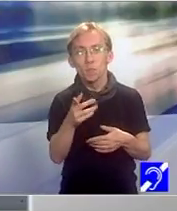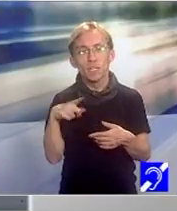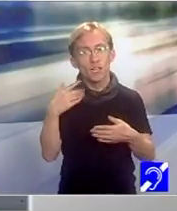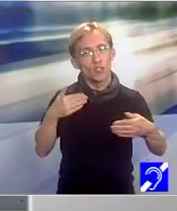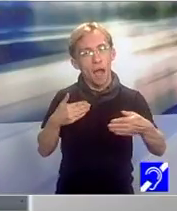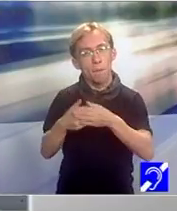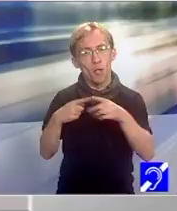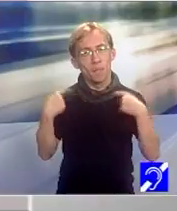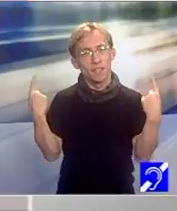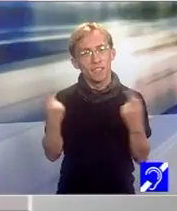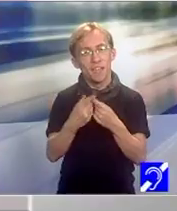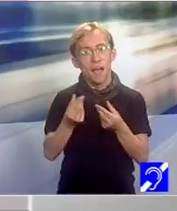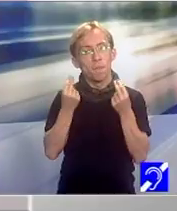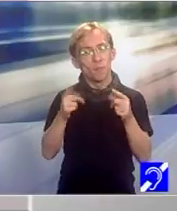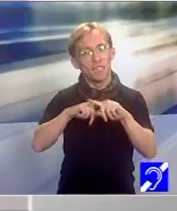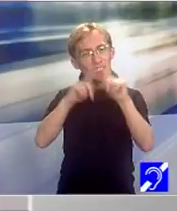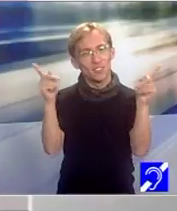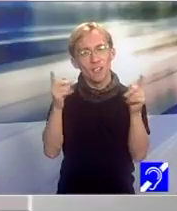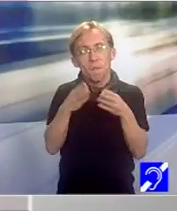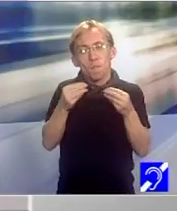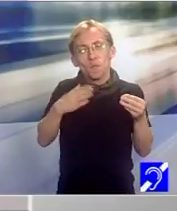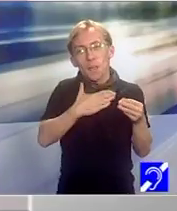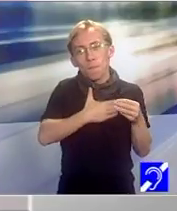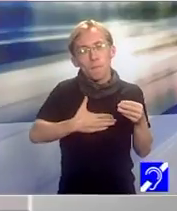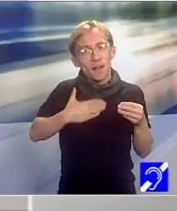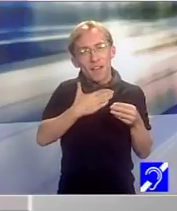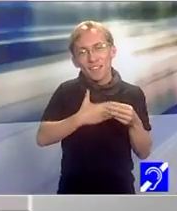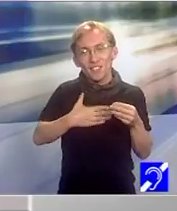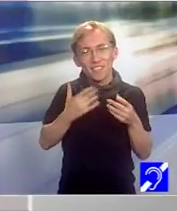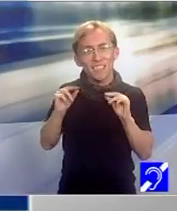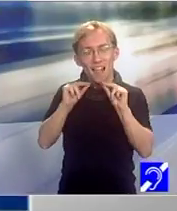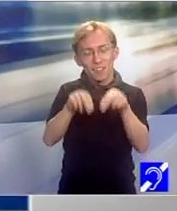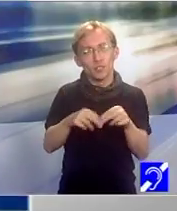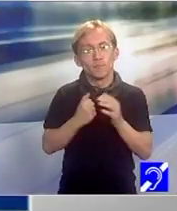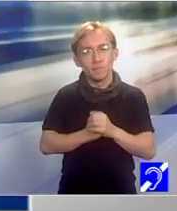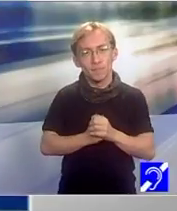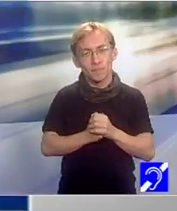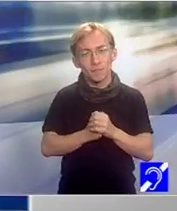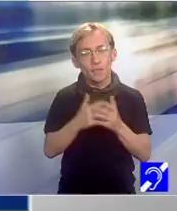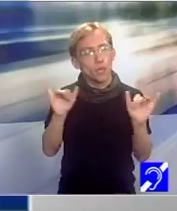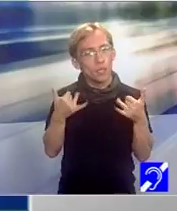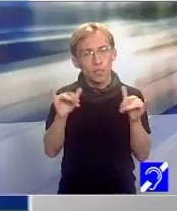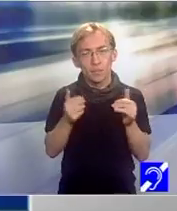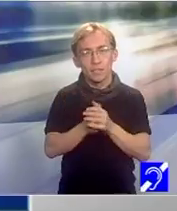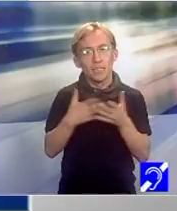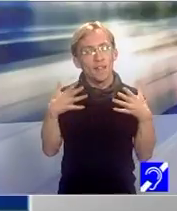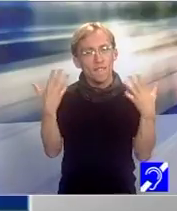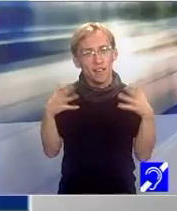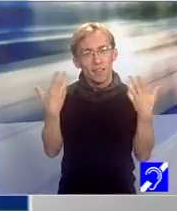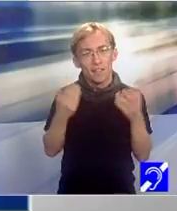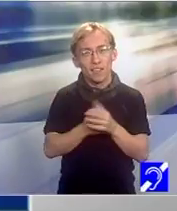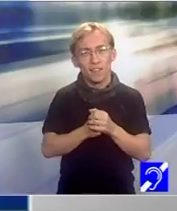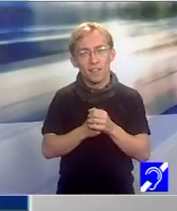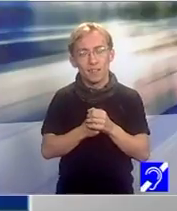noi. Te salut! Bună ziua, cu multă plăcere. Mi-am dorit foarte mult să ajung. Iată că acest lucru s-a și întâmplat, din fericire.